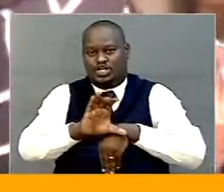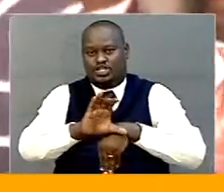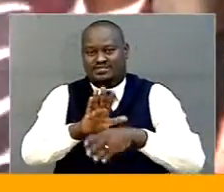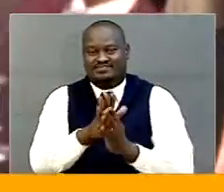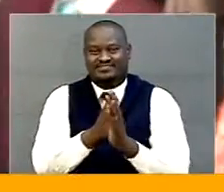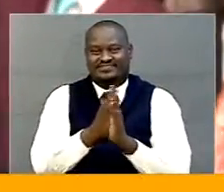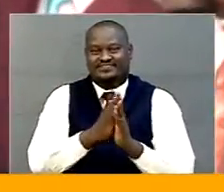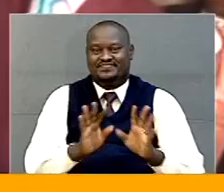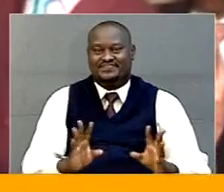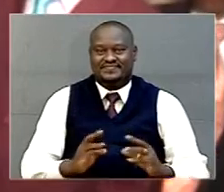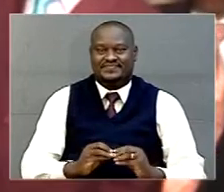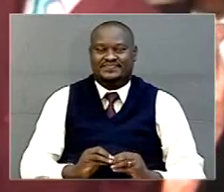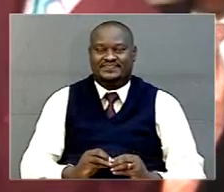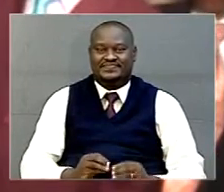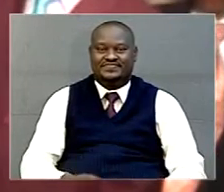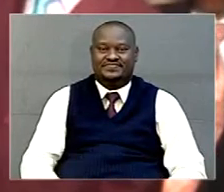ebikujjagirisa.